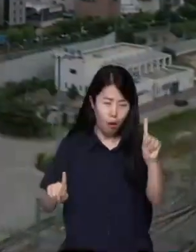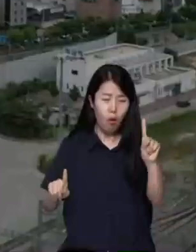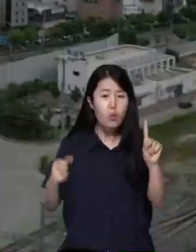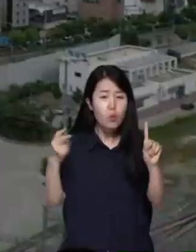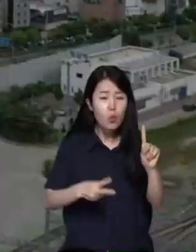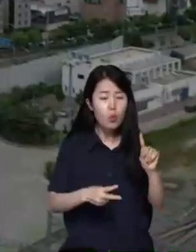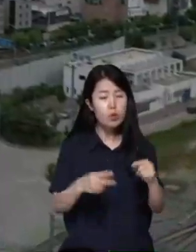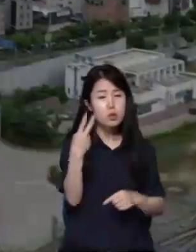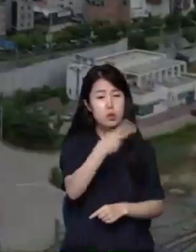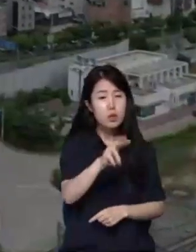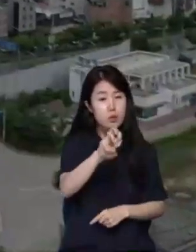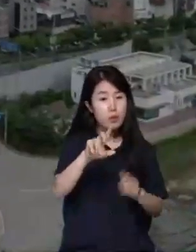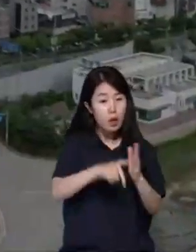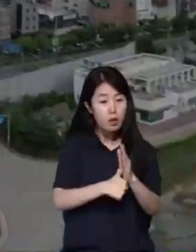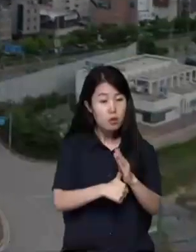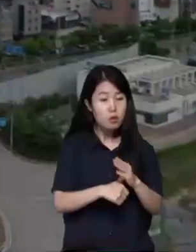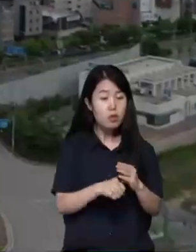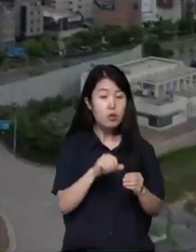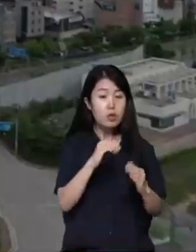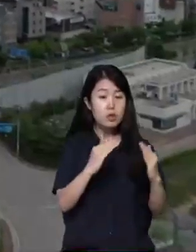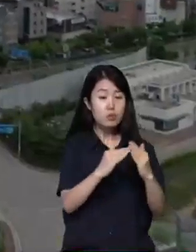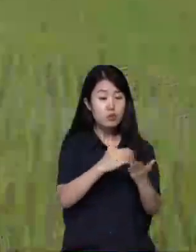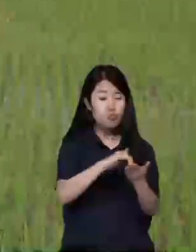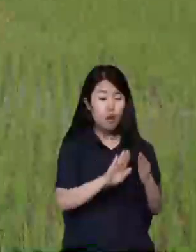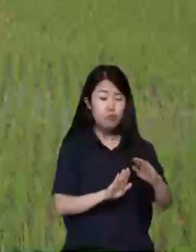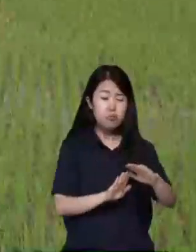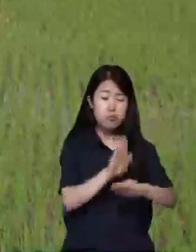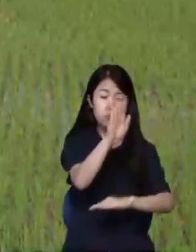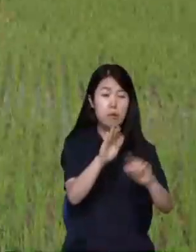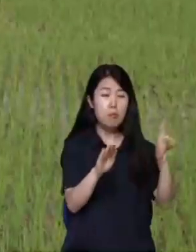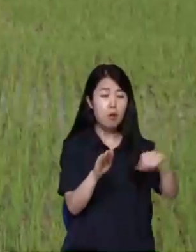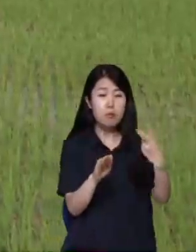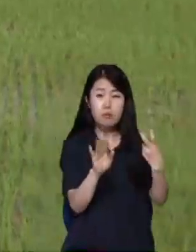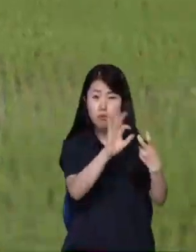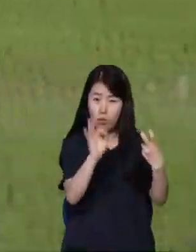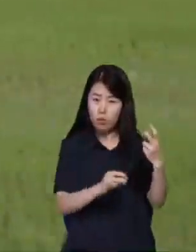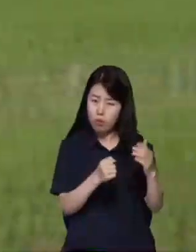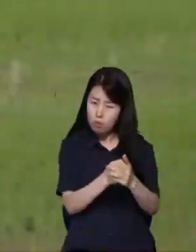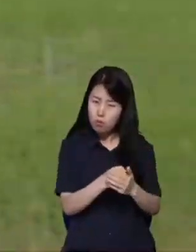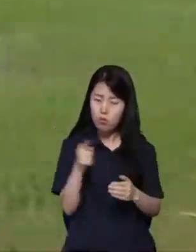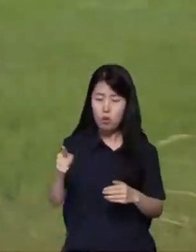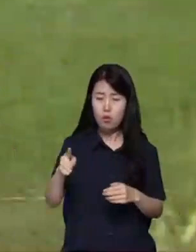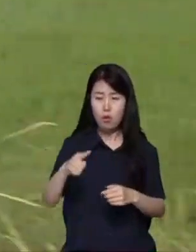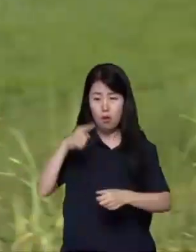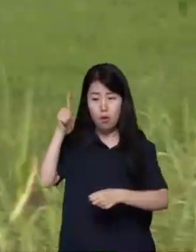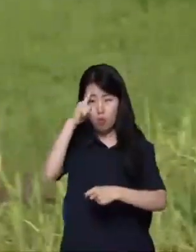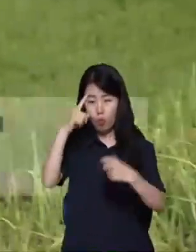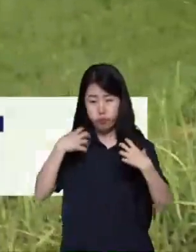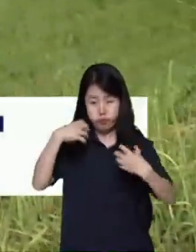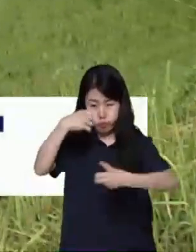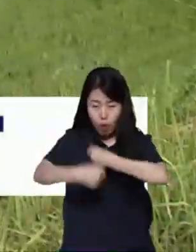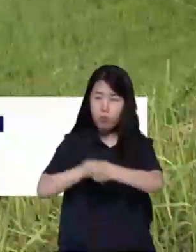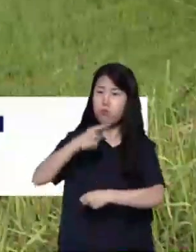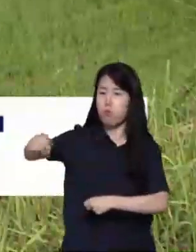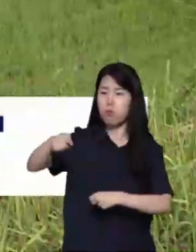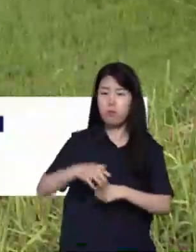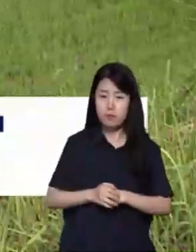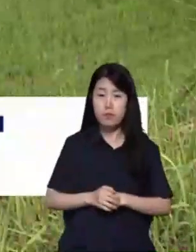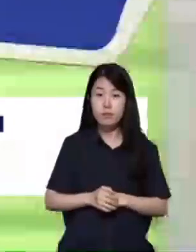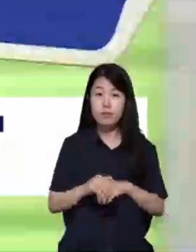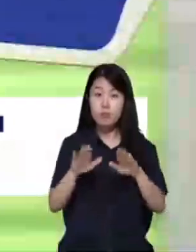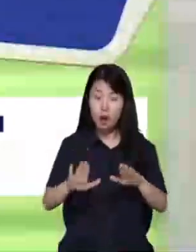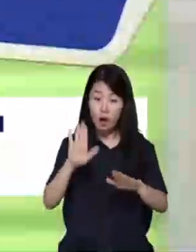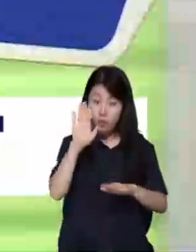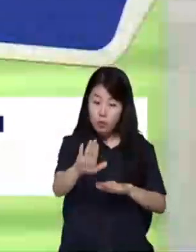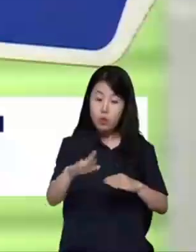오를 예정인데 정부가 끝내 지역의 입장을 반영하지 않았다는 겁니다 광주시는 앞으로 진입도로